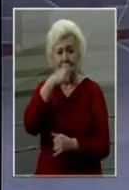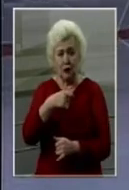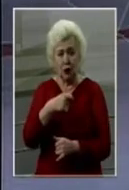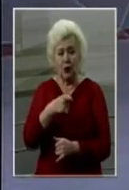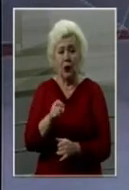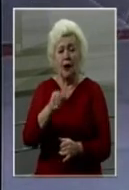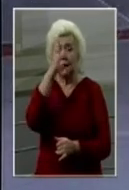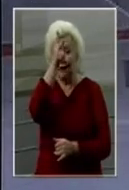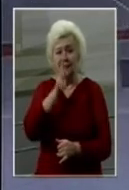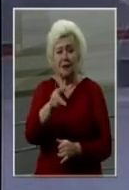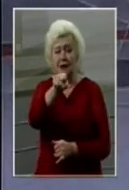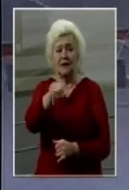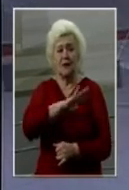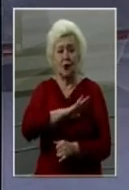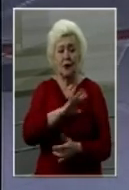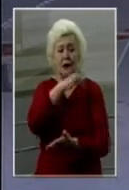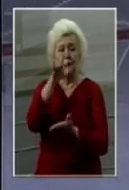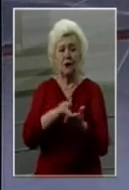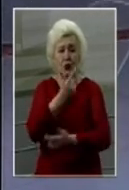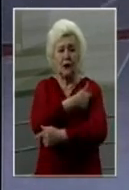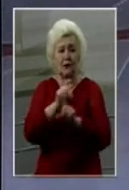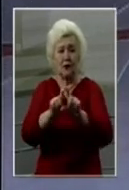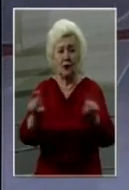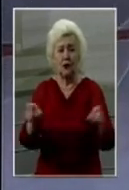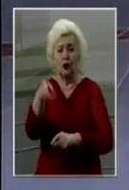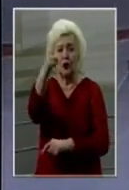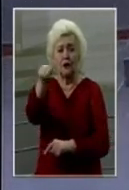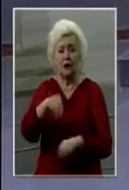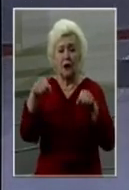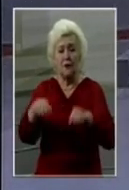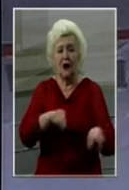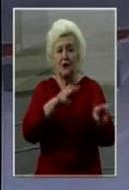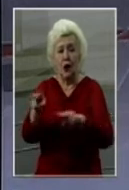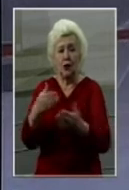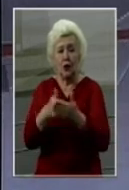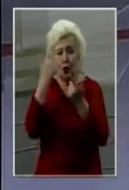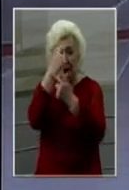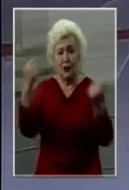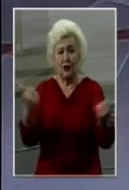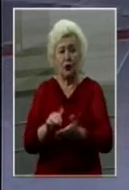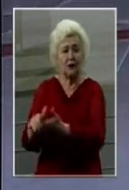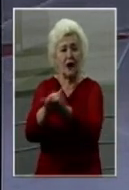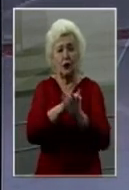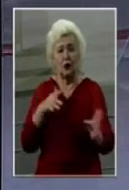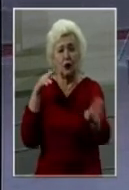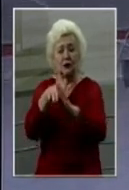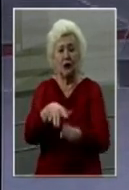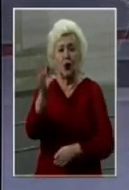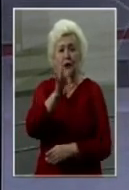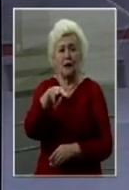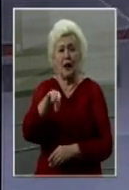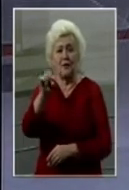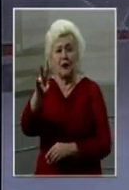кислотою. За 3 місяці вона померла в столичній лікарні. У грудні правоохоронці оголосили підозру в організації нападу Олексієві